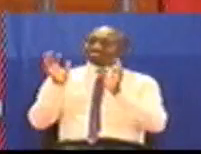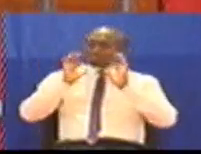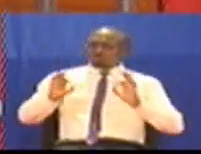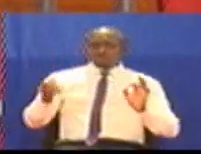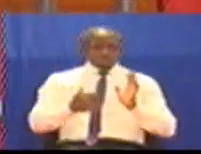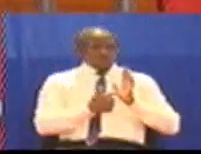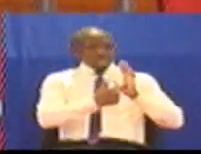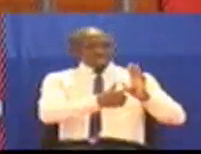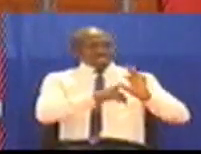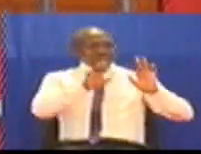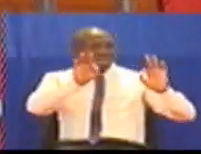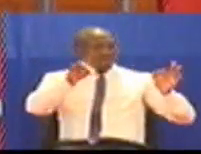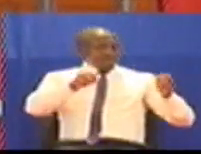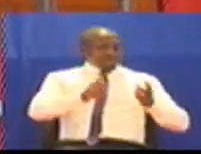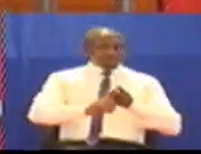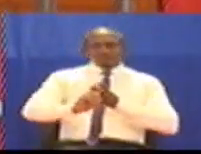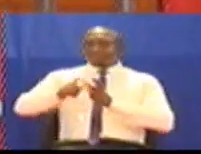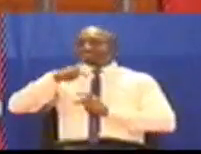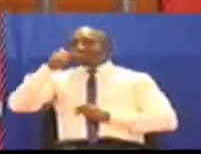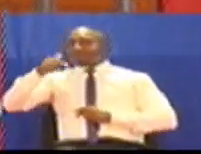imeonyesha jinsi gani